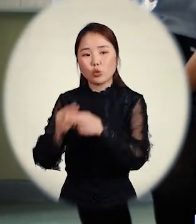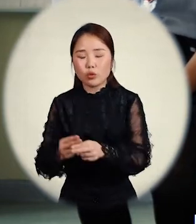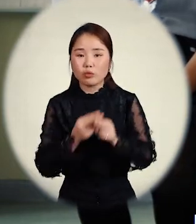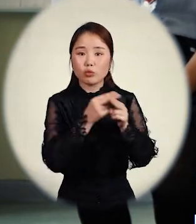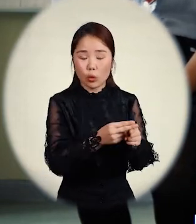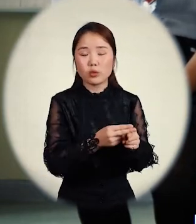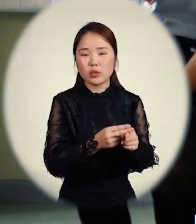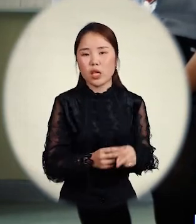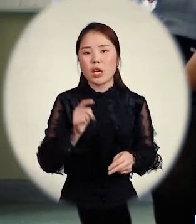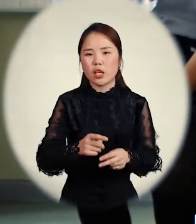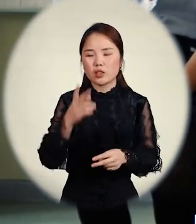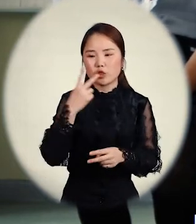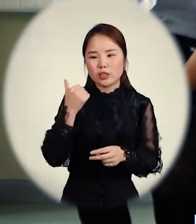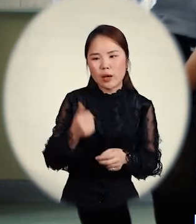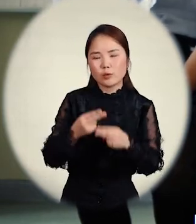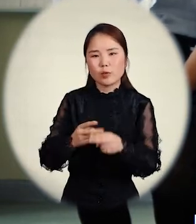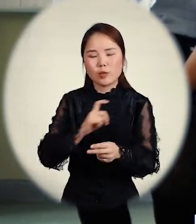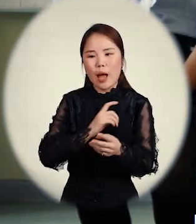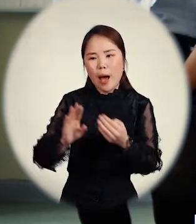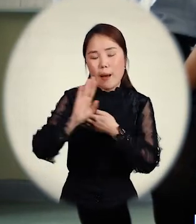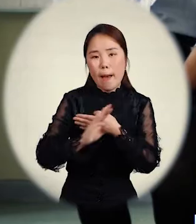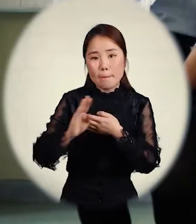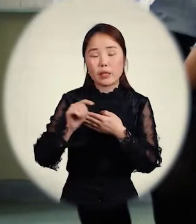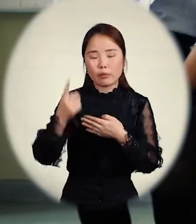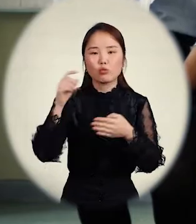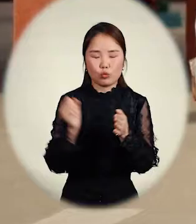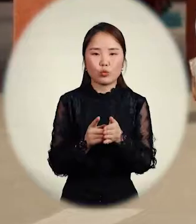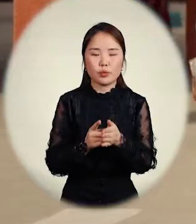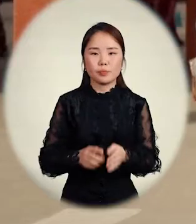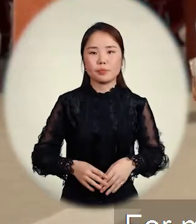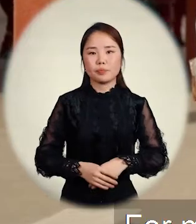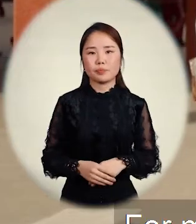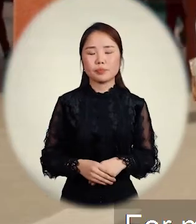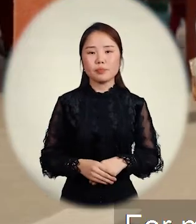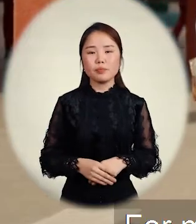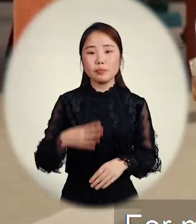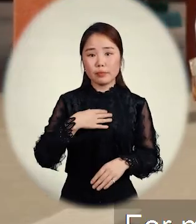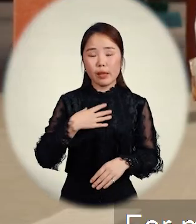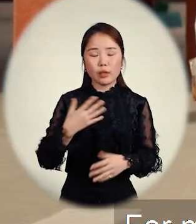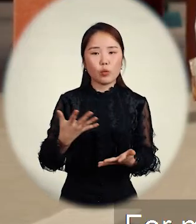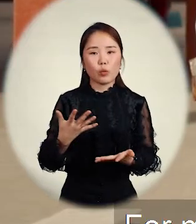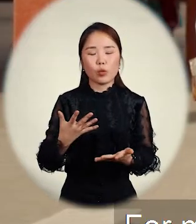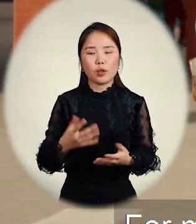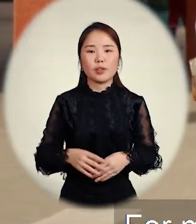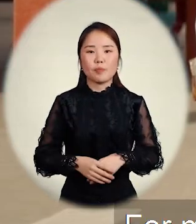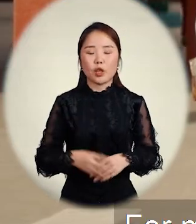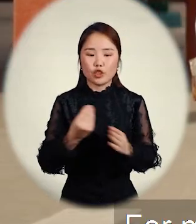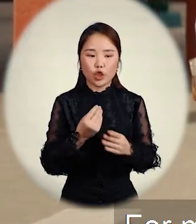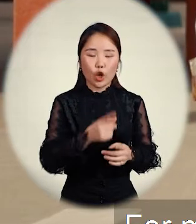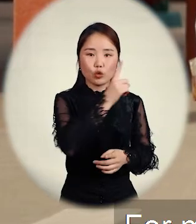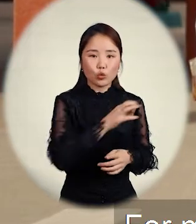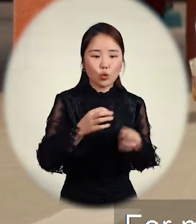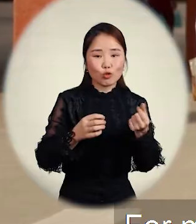одоо хэцүү үед ингээд төвшөлт толгоор болоод явж байгаа хүн гэдэг юм. За. Надад юу бол яг 100